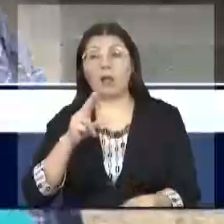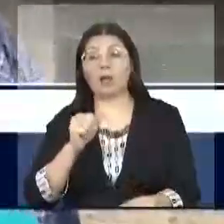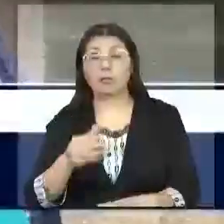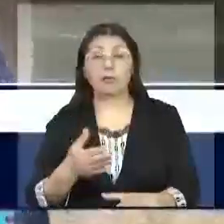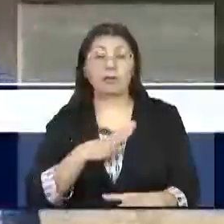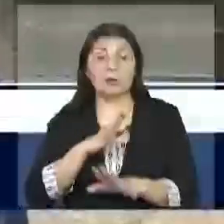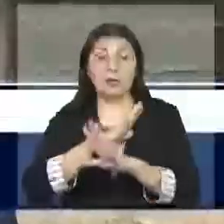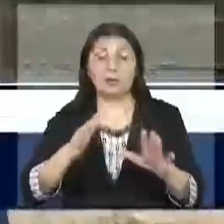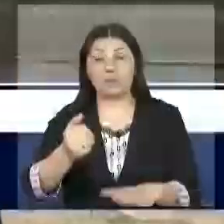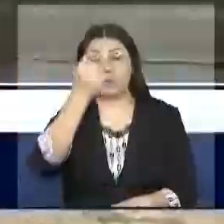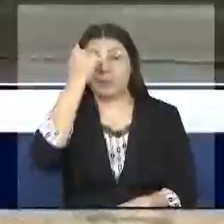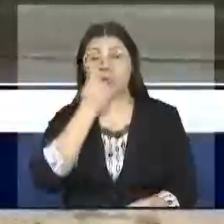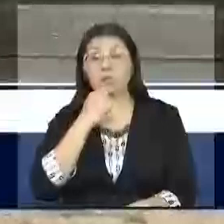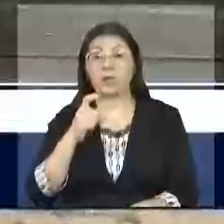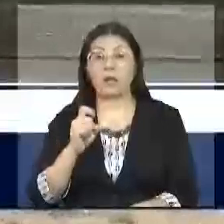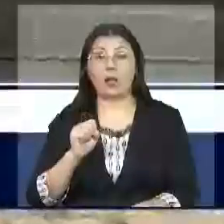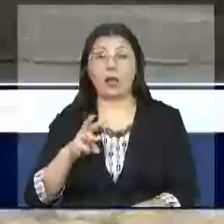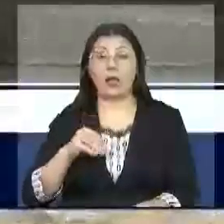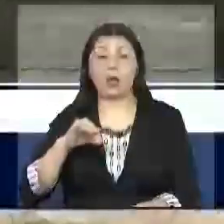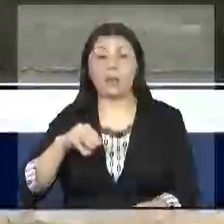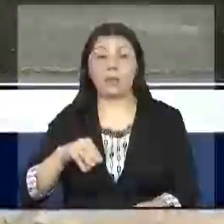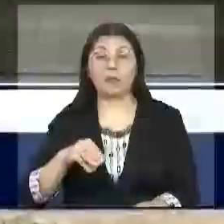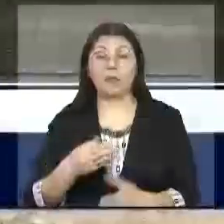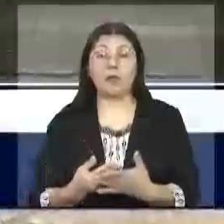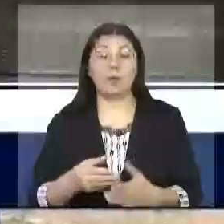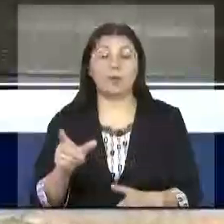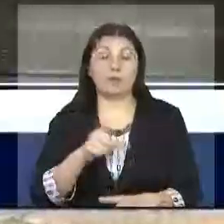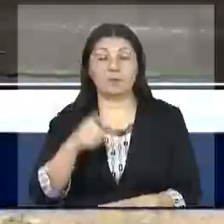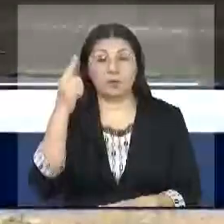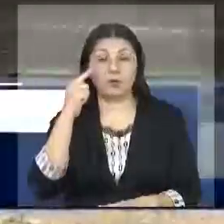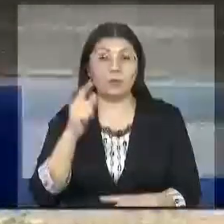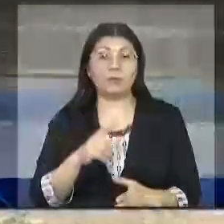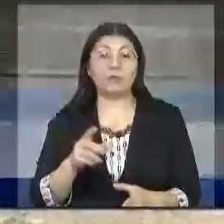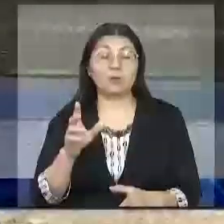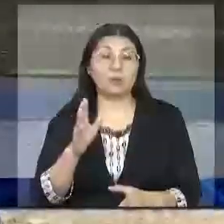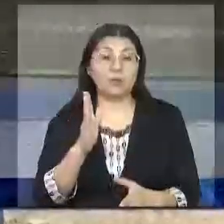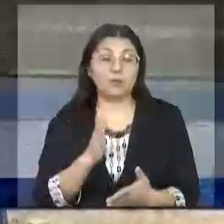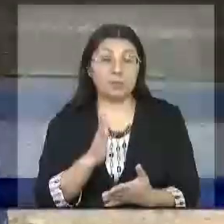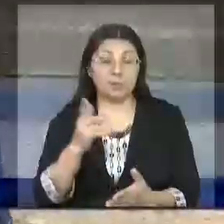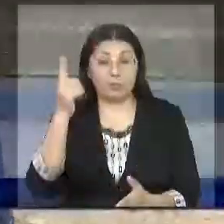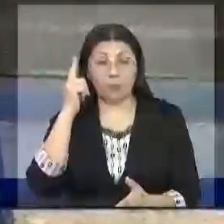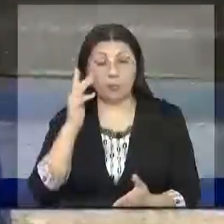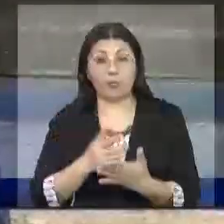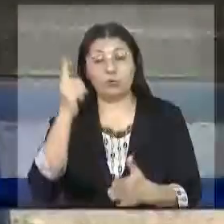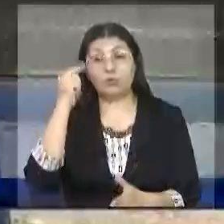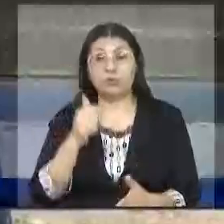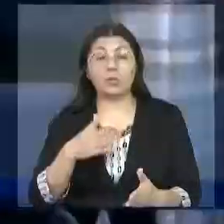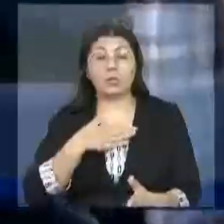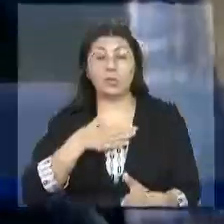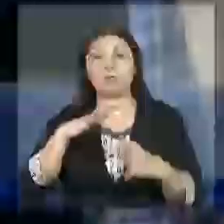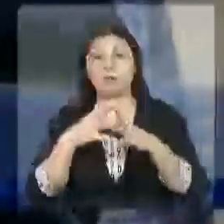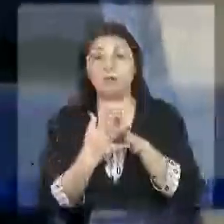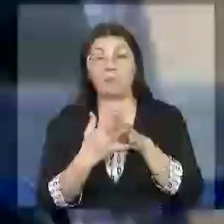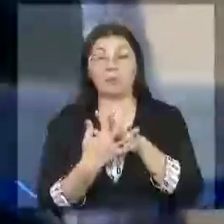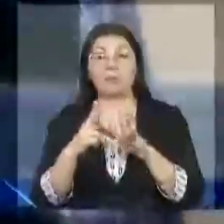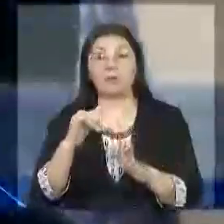огромную благодарность Хамиту Отеуулы. Ведь теперь гости нашего района будут знать, что есть Кумтогайский сельский округ. А то раньше многие не могли найти наш поселок. Теперь